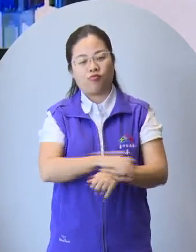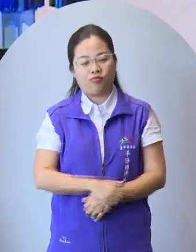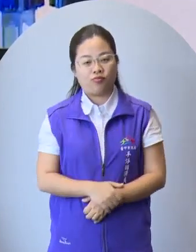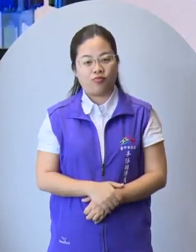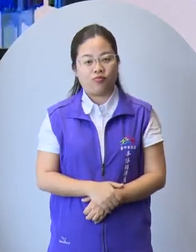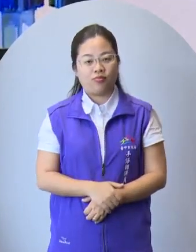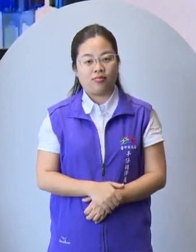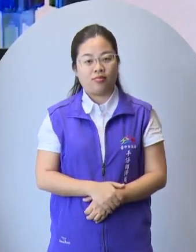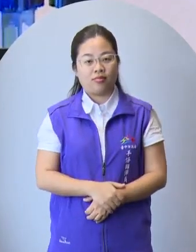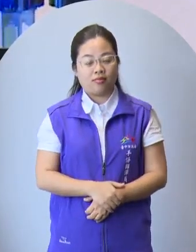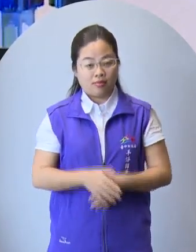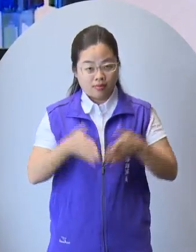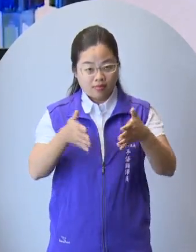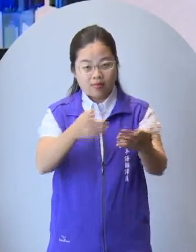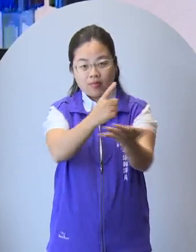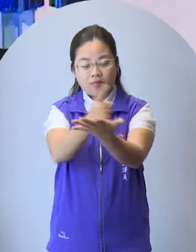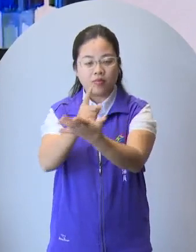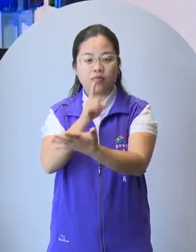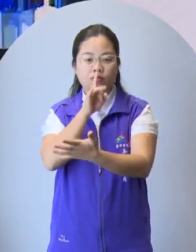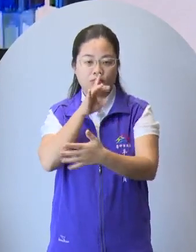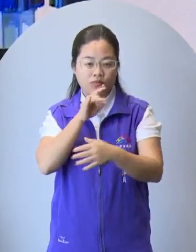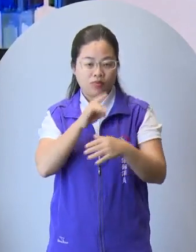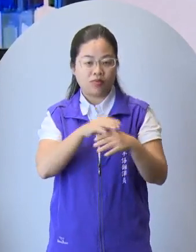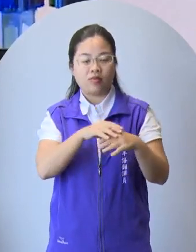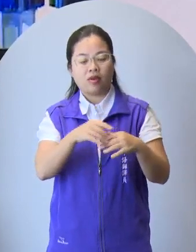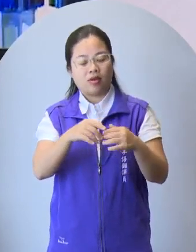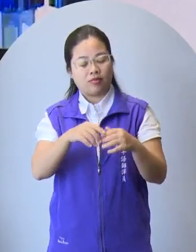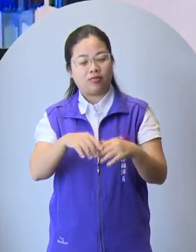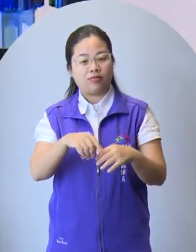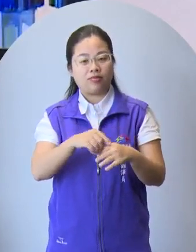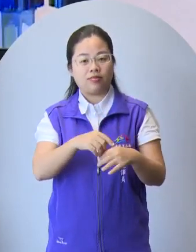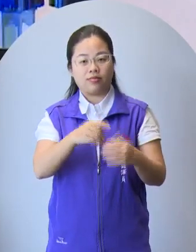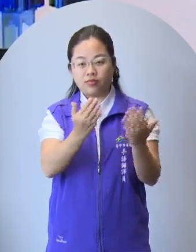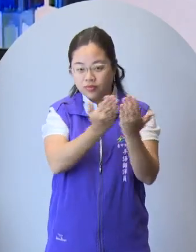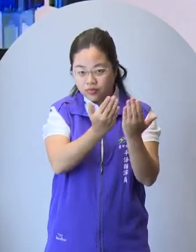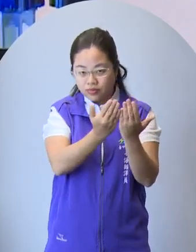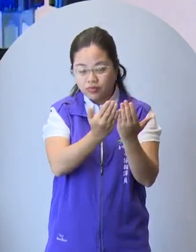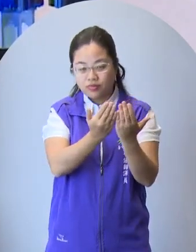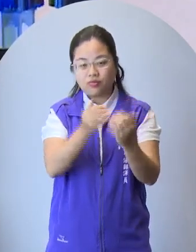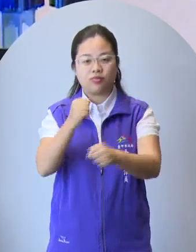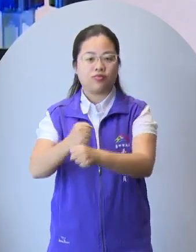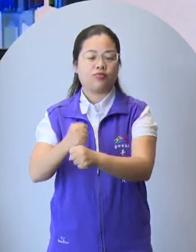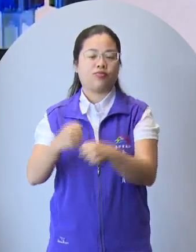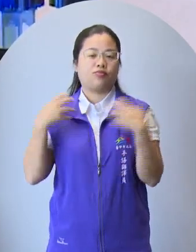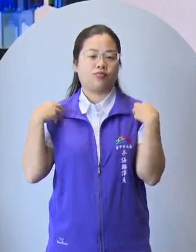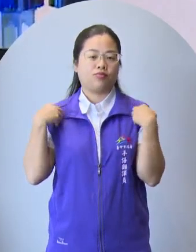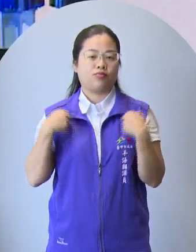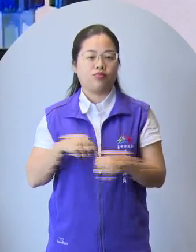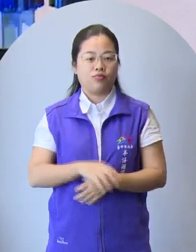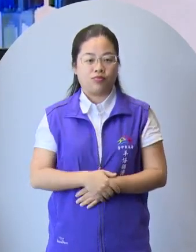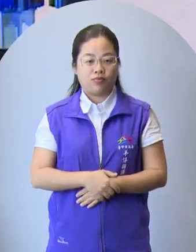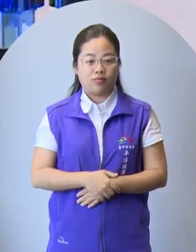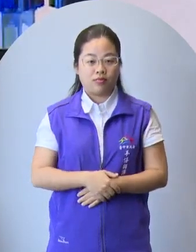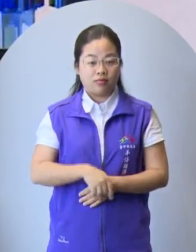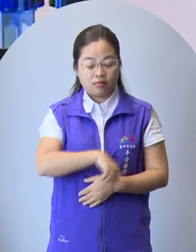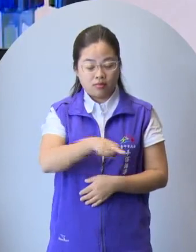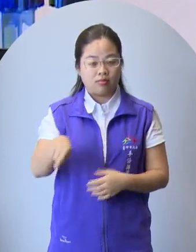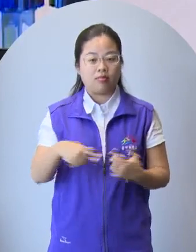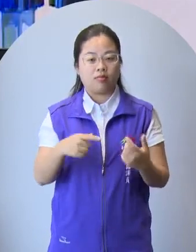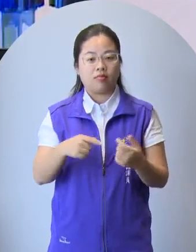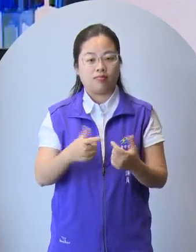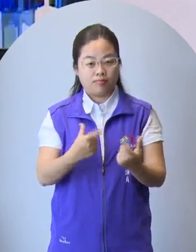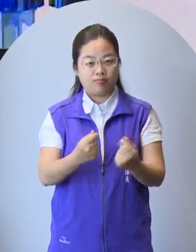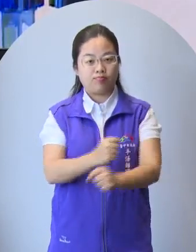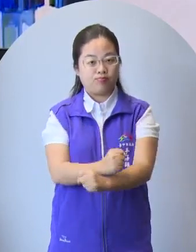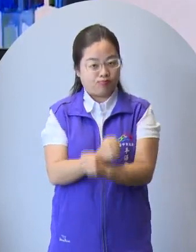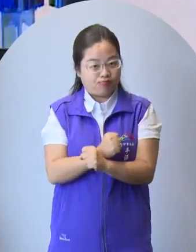的上班上学都要照旧。不过呢，我们也是不会疏忽因为天气